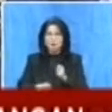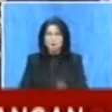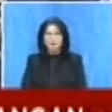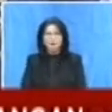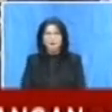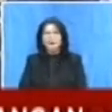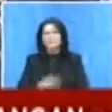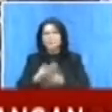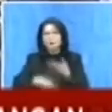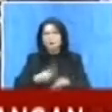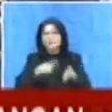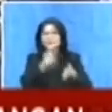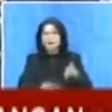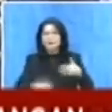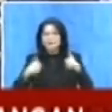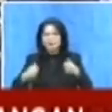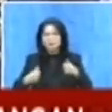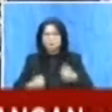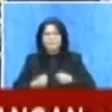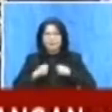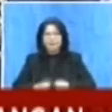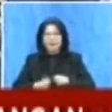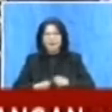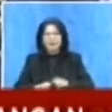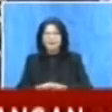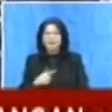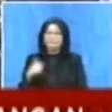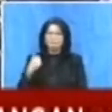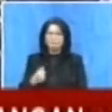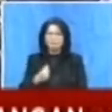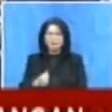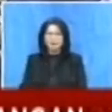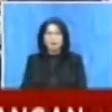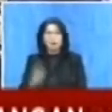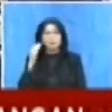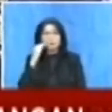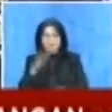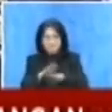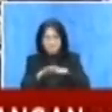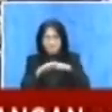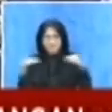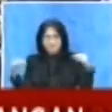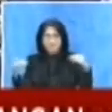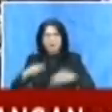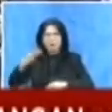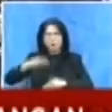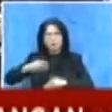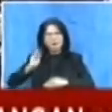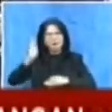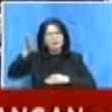fiskal yang lebih sehat, berdaya tahan, dan mampu menjaga stabilitas perekonomian ke depan.